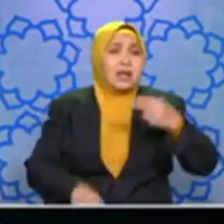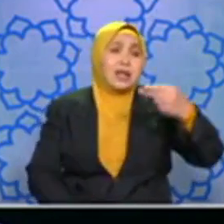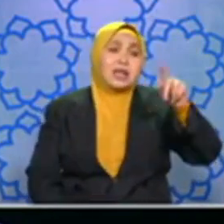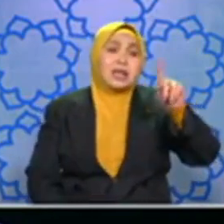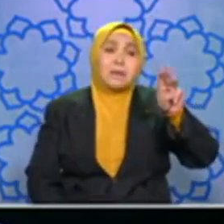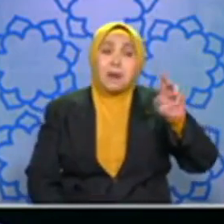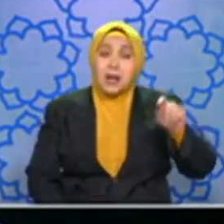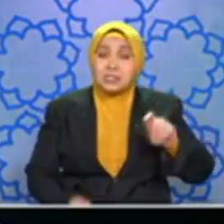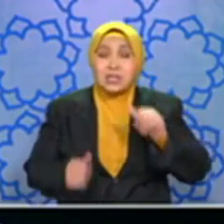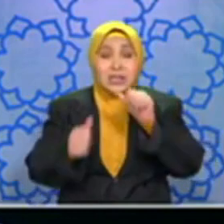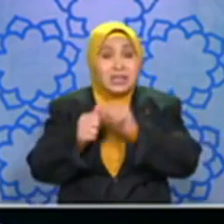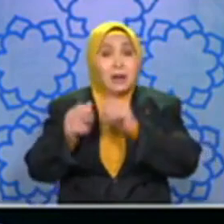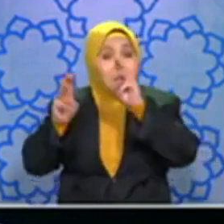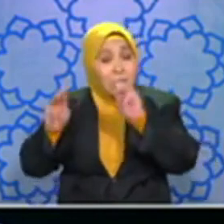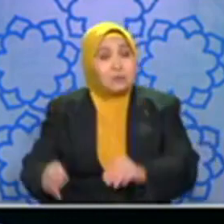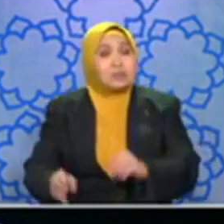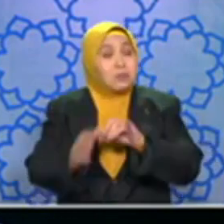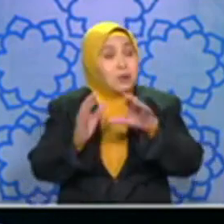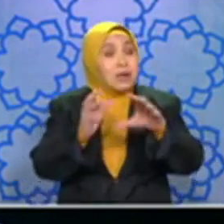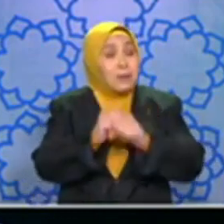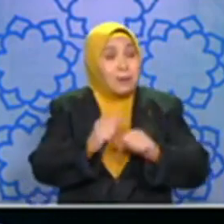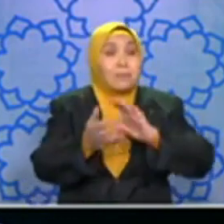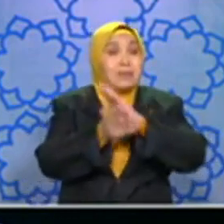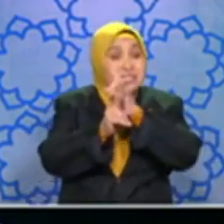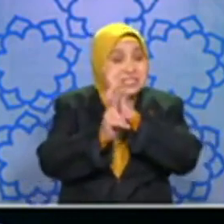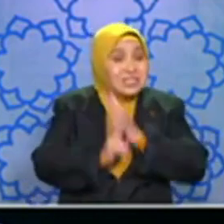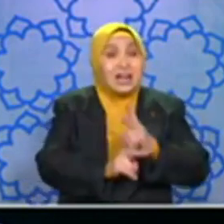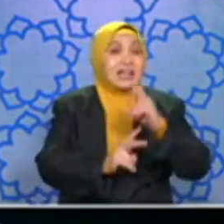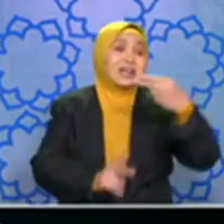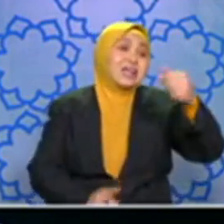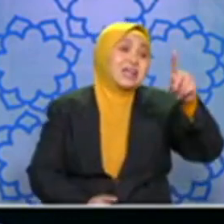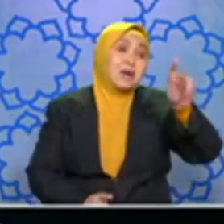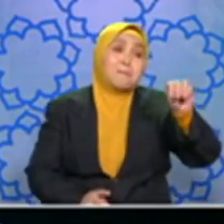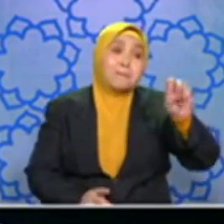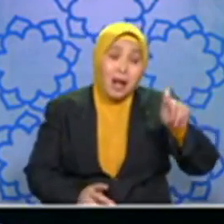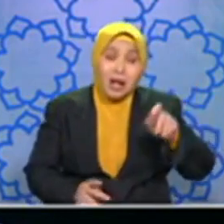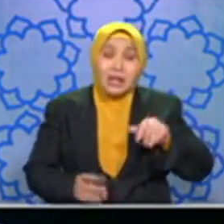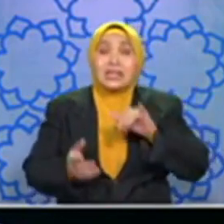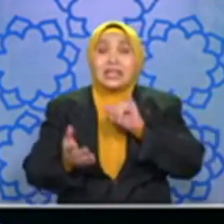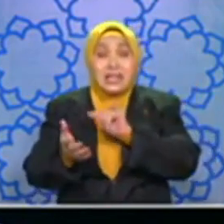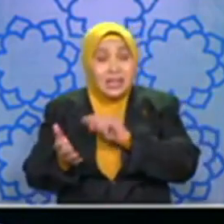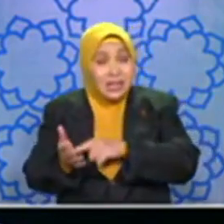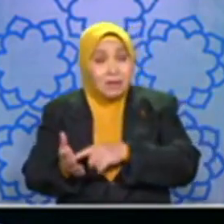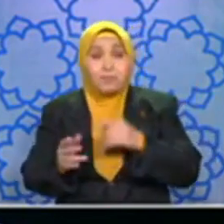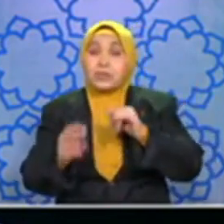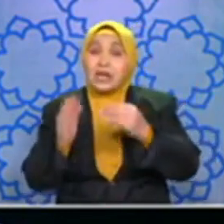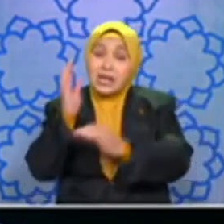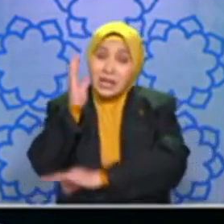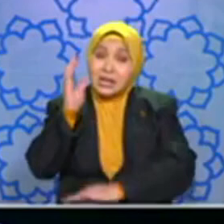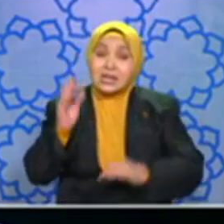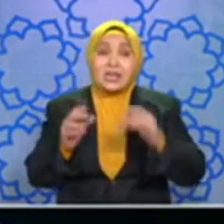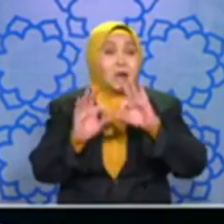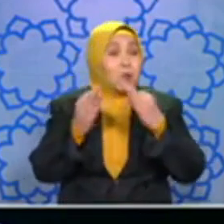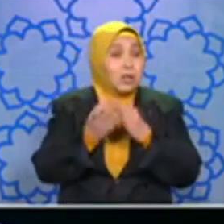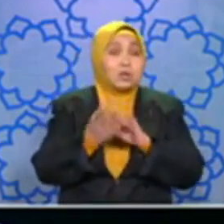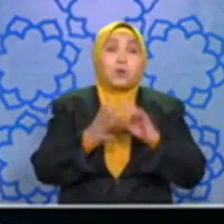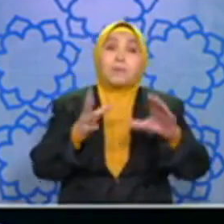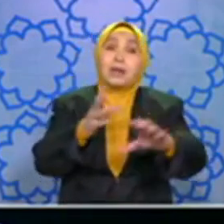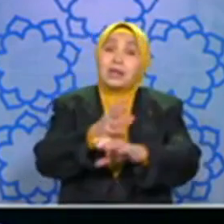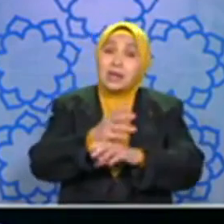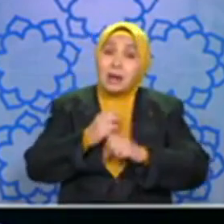setiap individu dapat menjaga hikmah ini, maka sesebuah keluarga, negeri dan negara itu akan